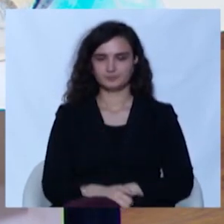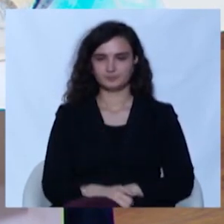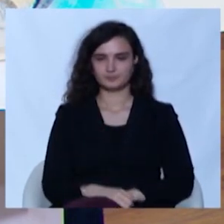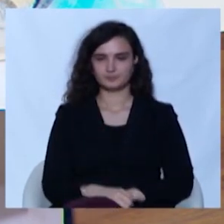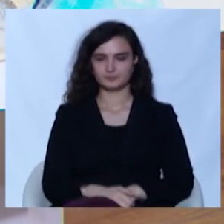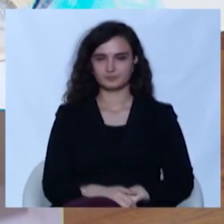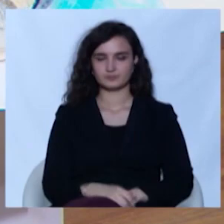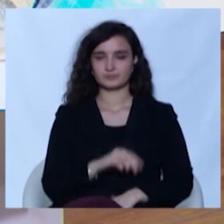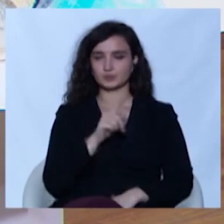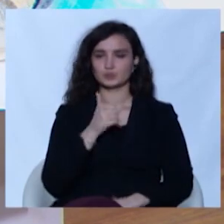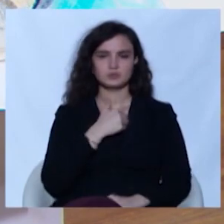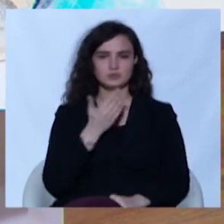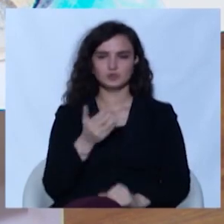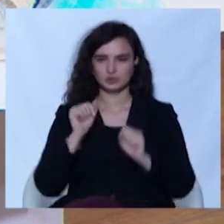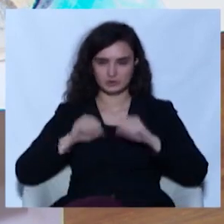то хорошо,